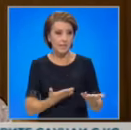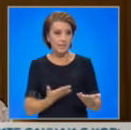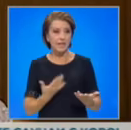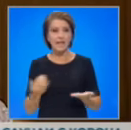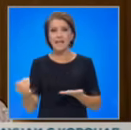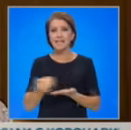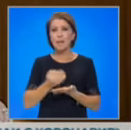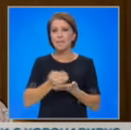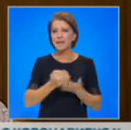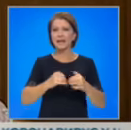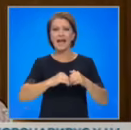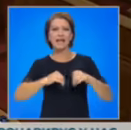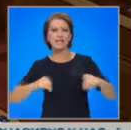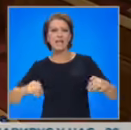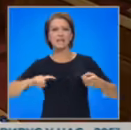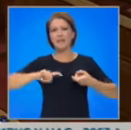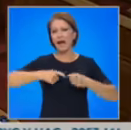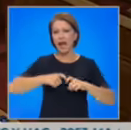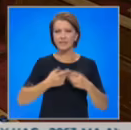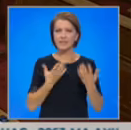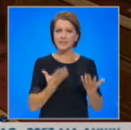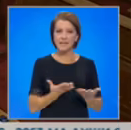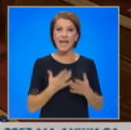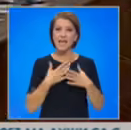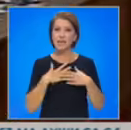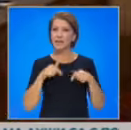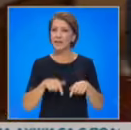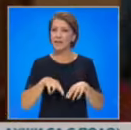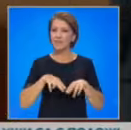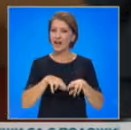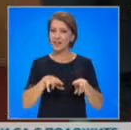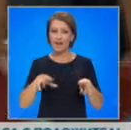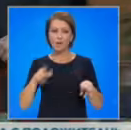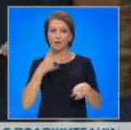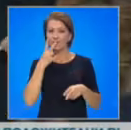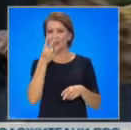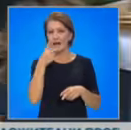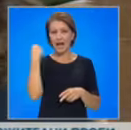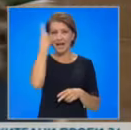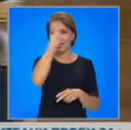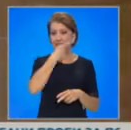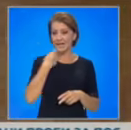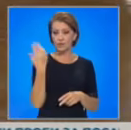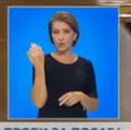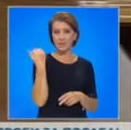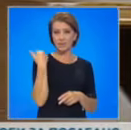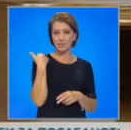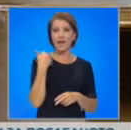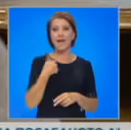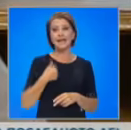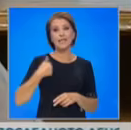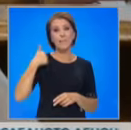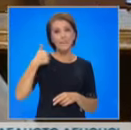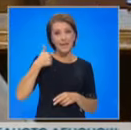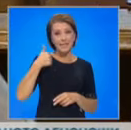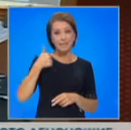събирате, ту се разделяте, па се скарвате. От Има такъв народ видяха лицето на задкулисието зад идеята на БСП да се актуализира